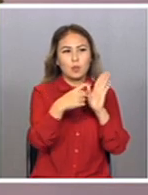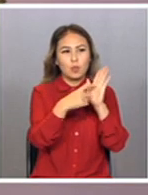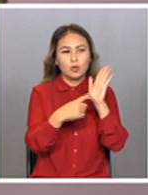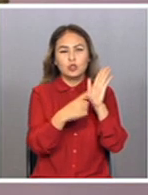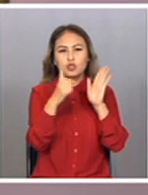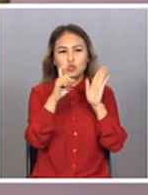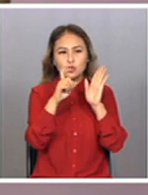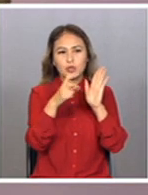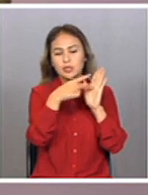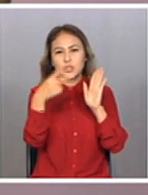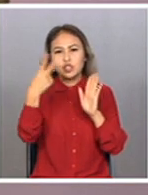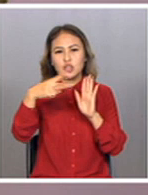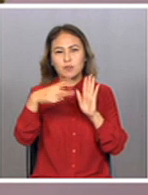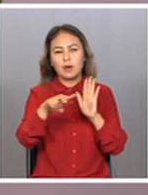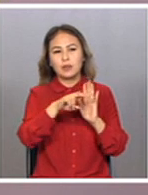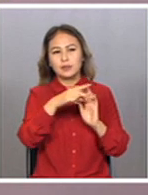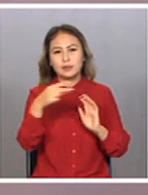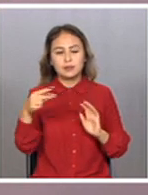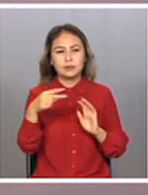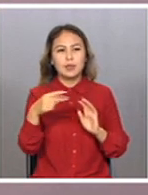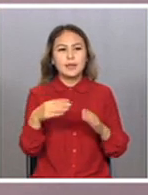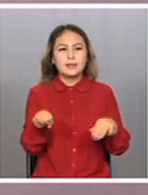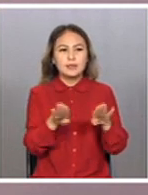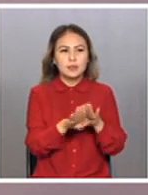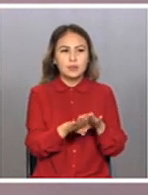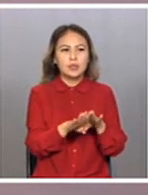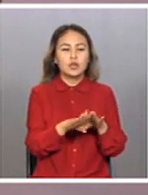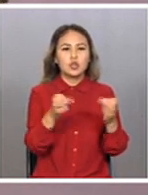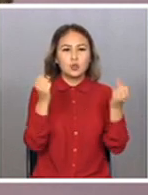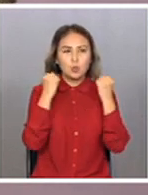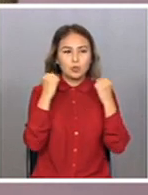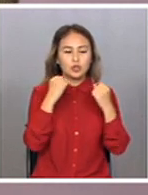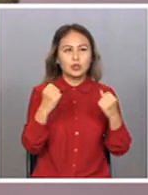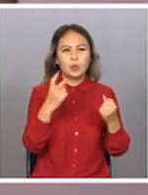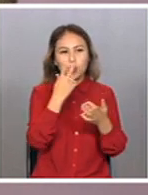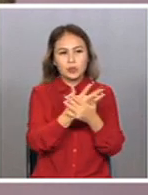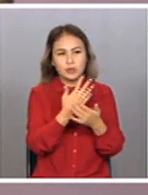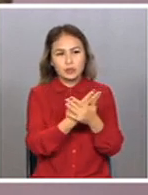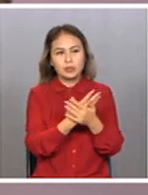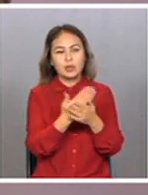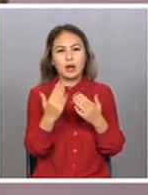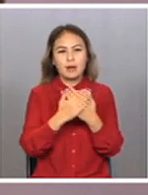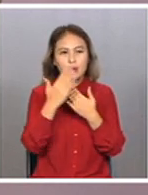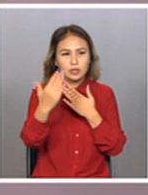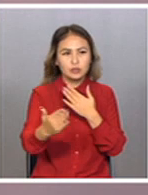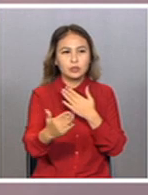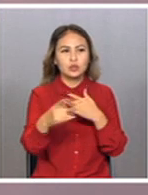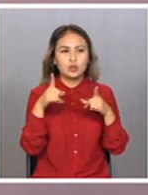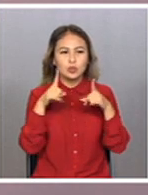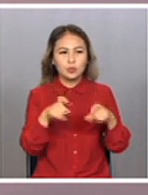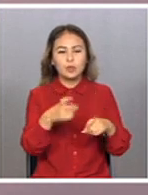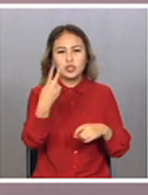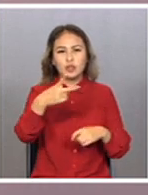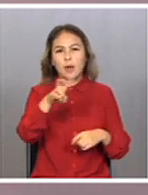бөліндісі 20-ға тең. Демек, спортшы көрсетілген арақашықтықты жүгіріп өту үшін 20